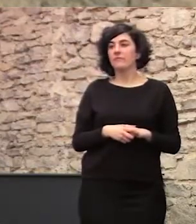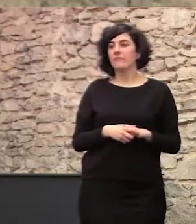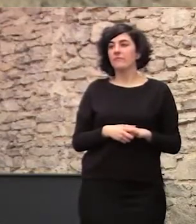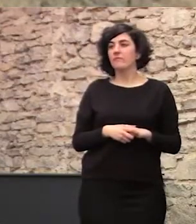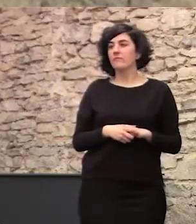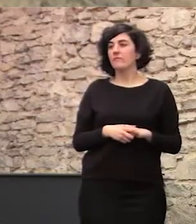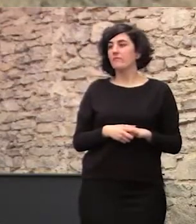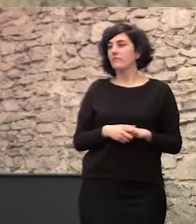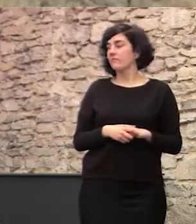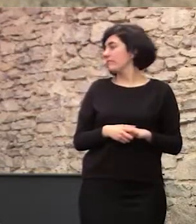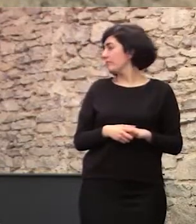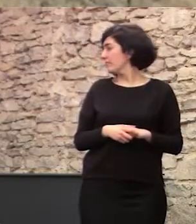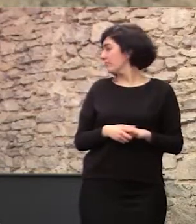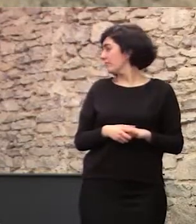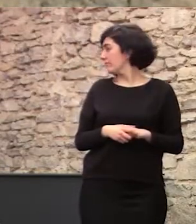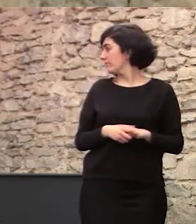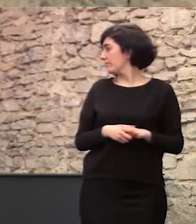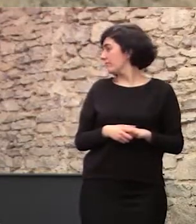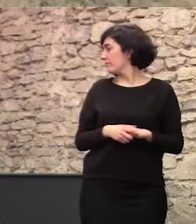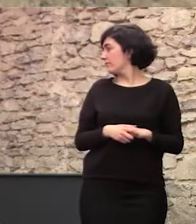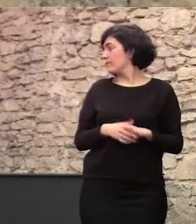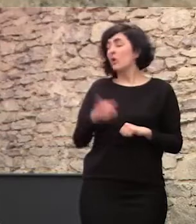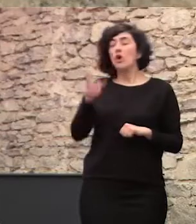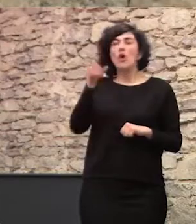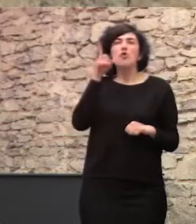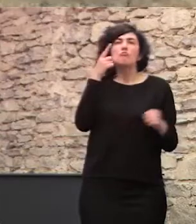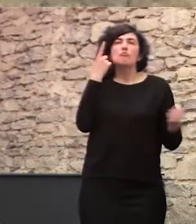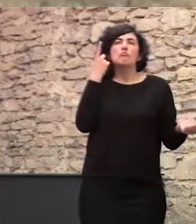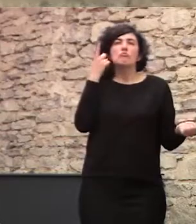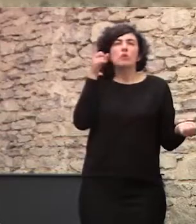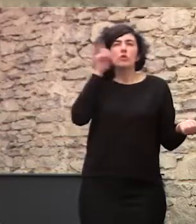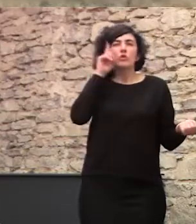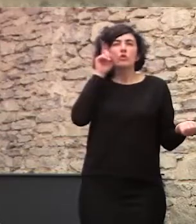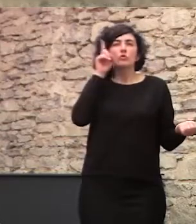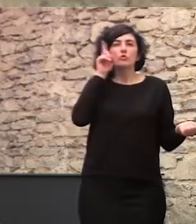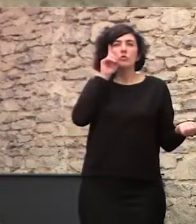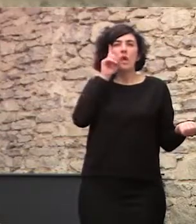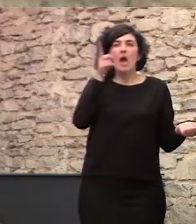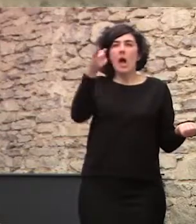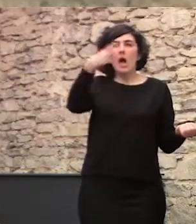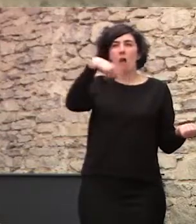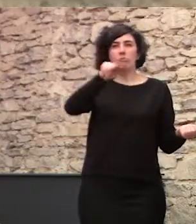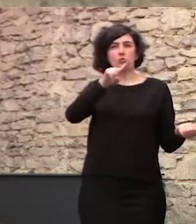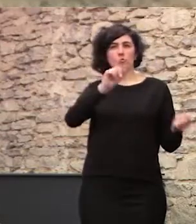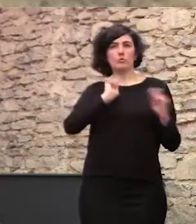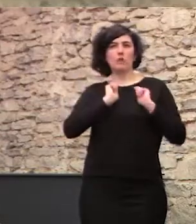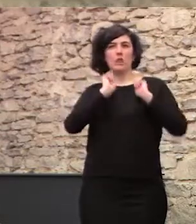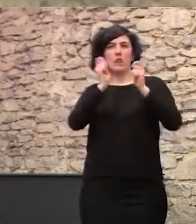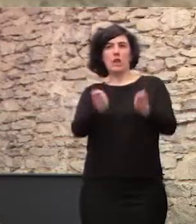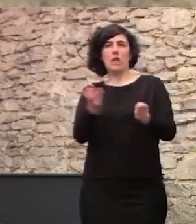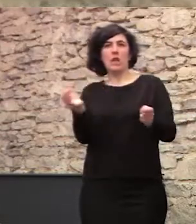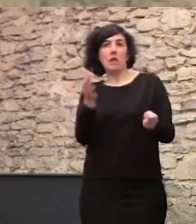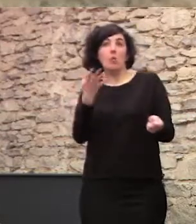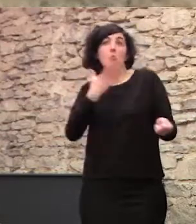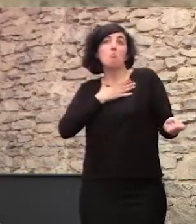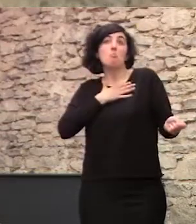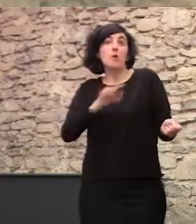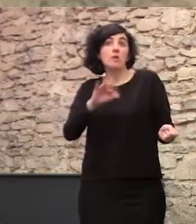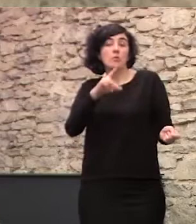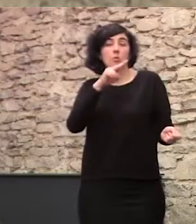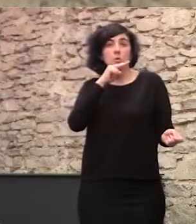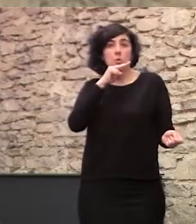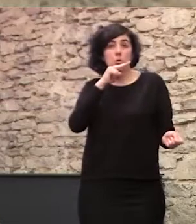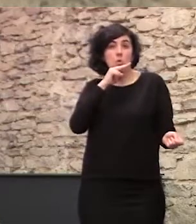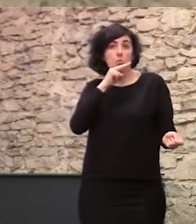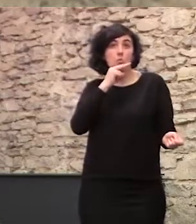Ez begi, ze iradokitzen duzuen zuei, kamiz eta komunian egon daiteke.